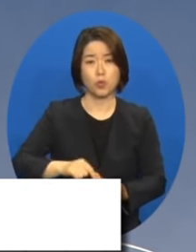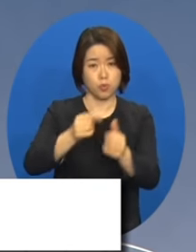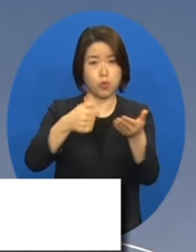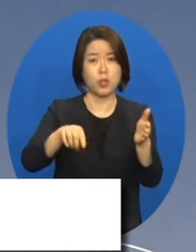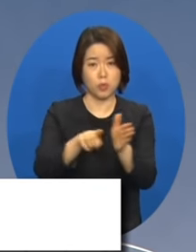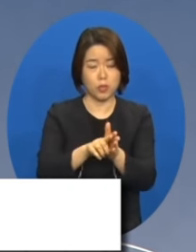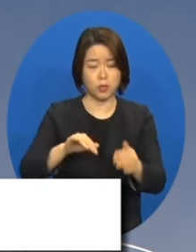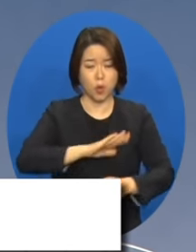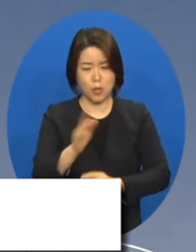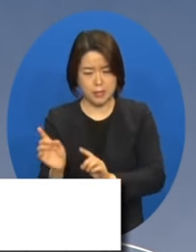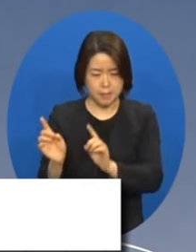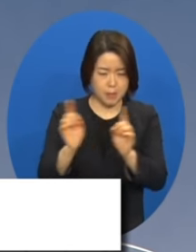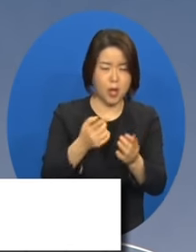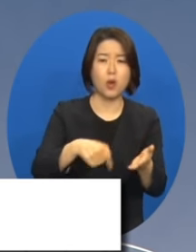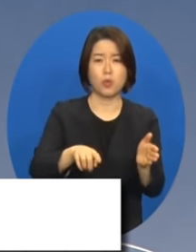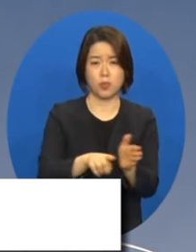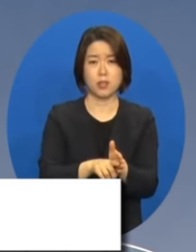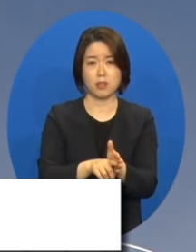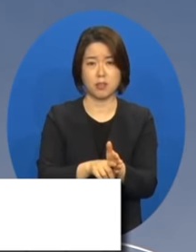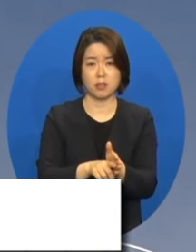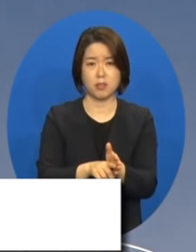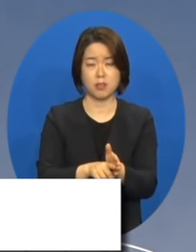우리를 살리신 려고